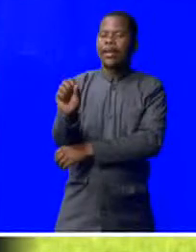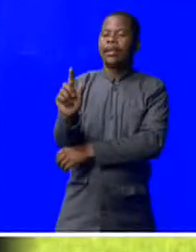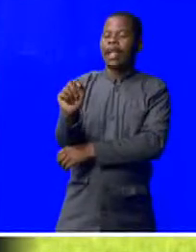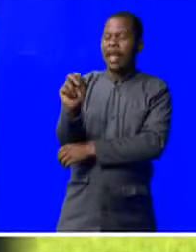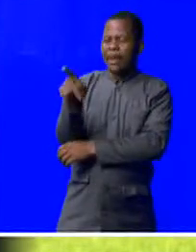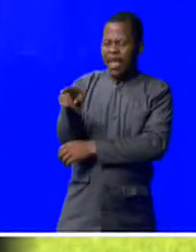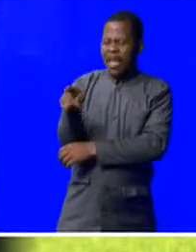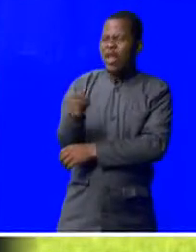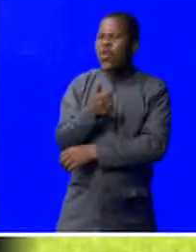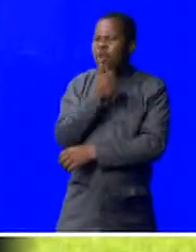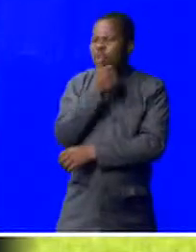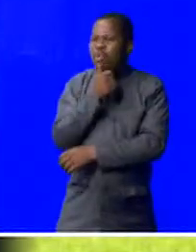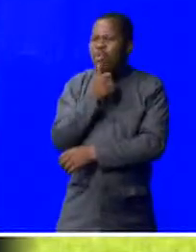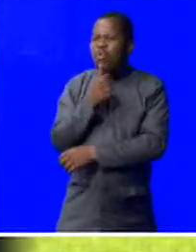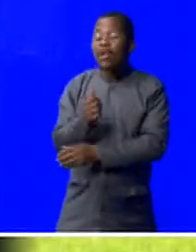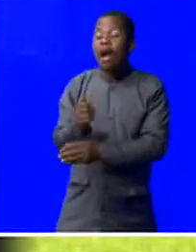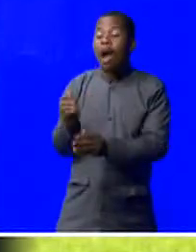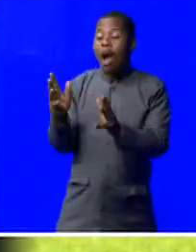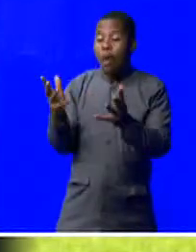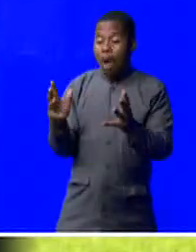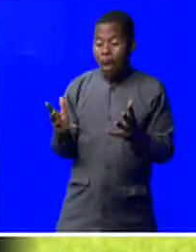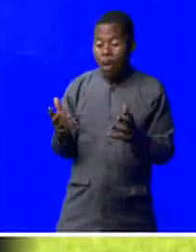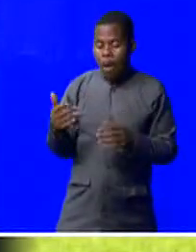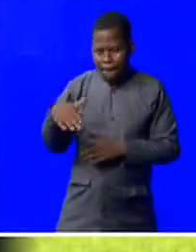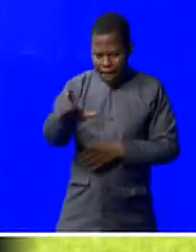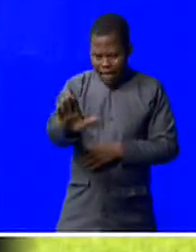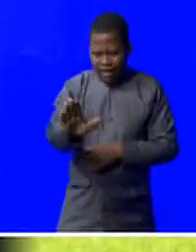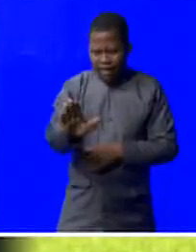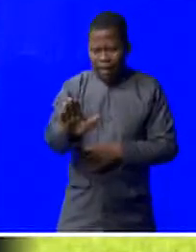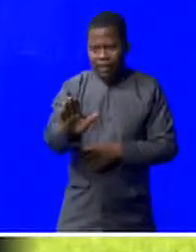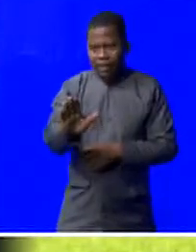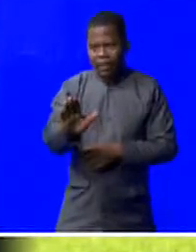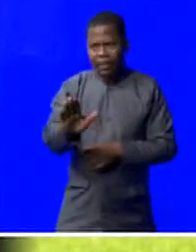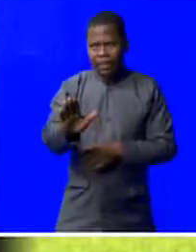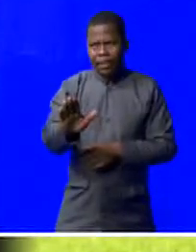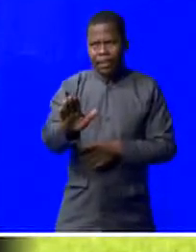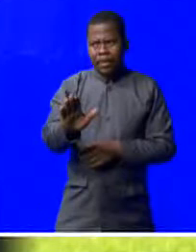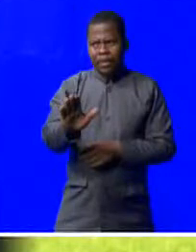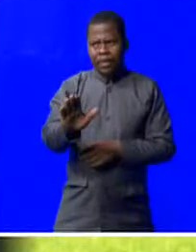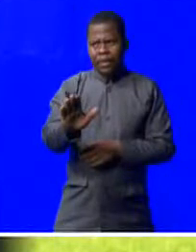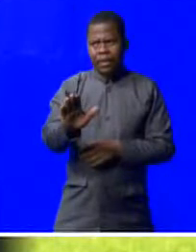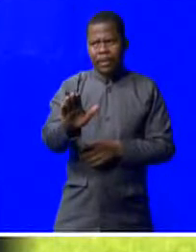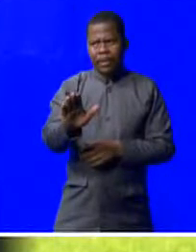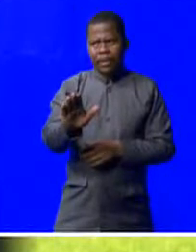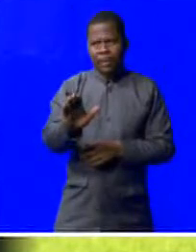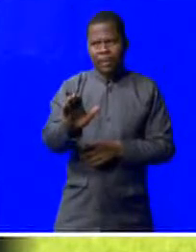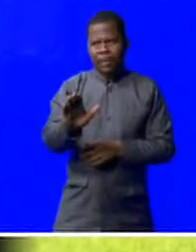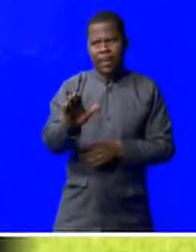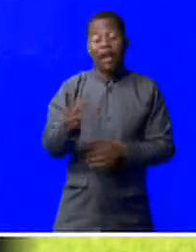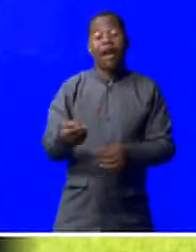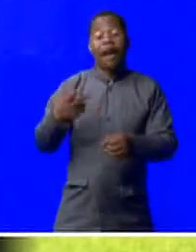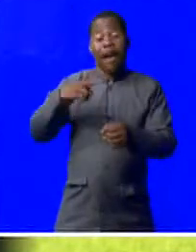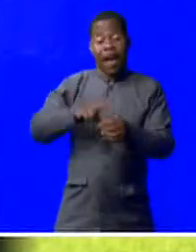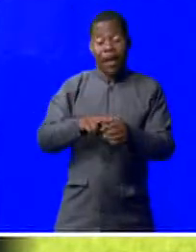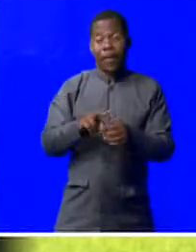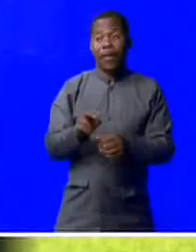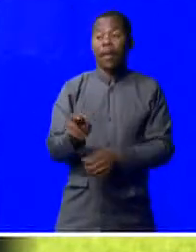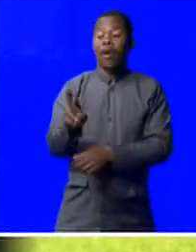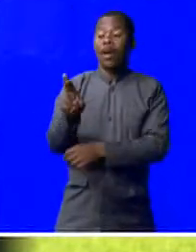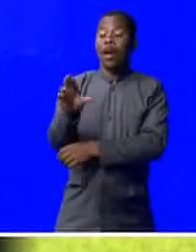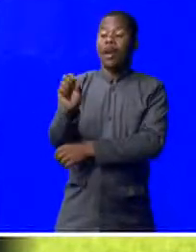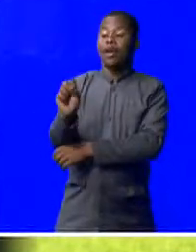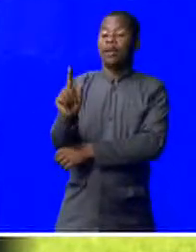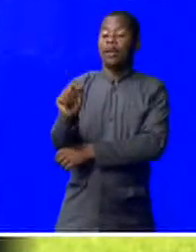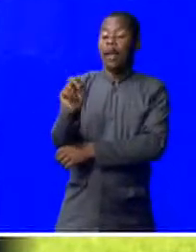singu Swaziland. Wena phakathi kuthiwa songcondo ngcondo uma